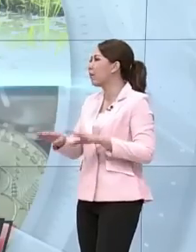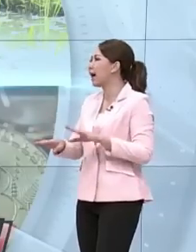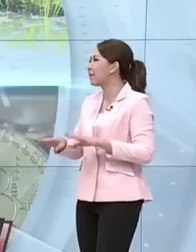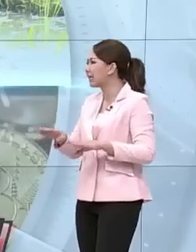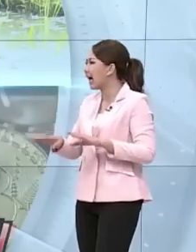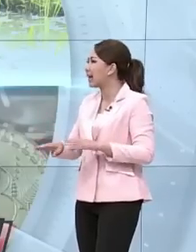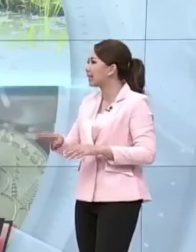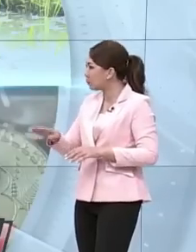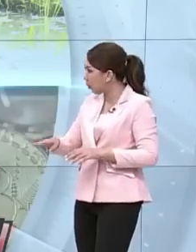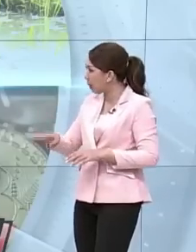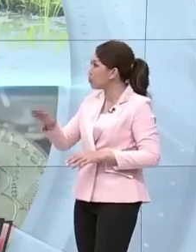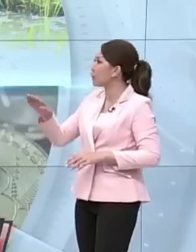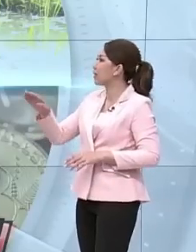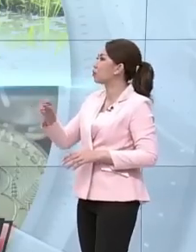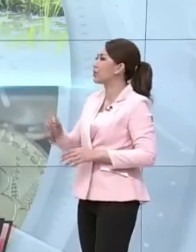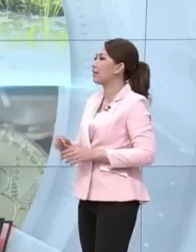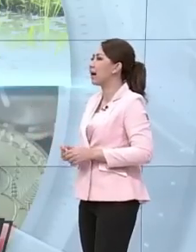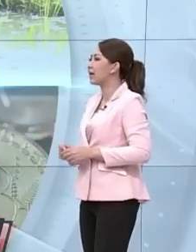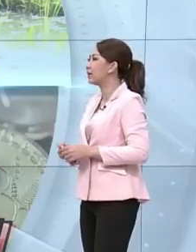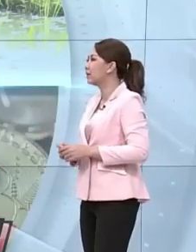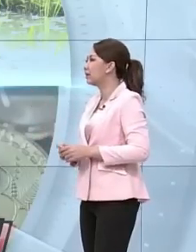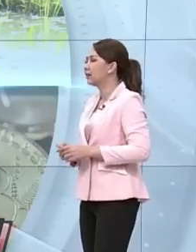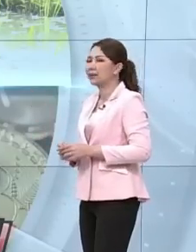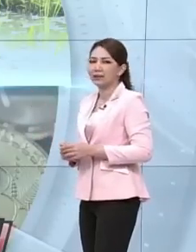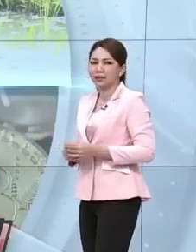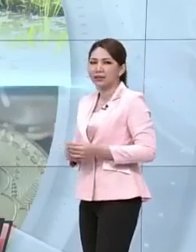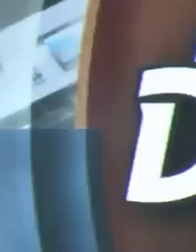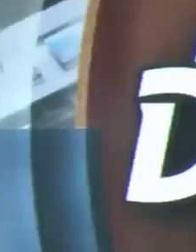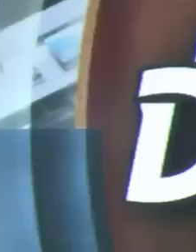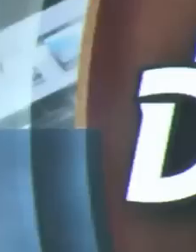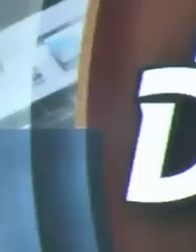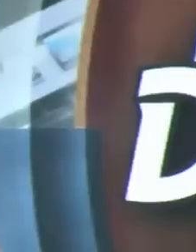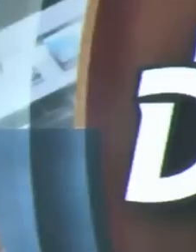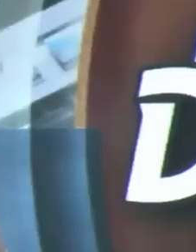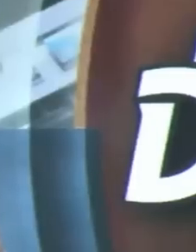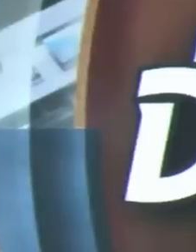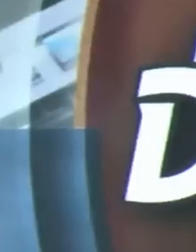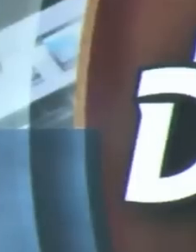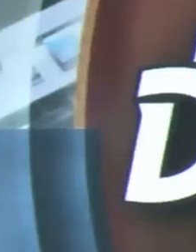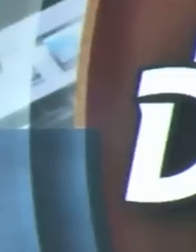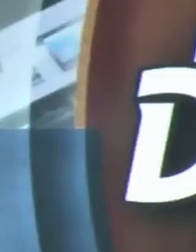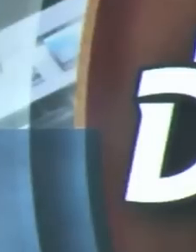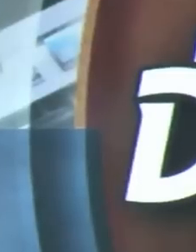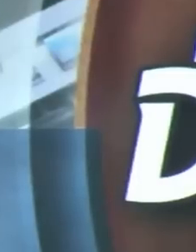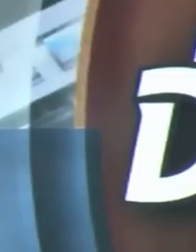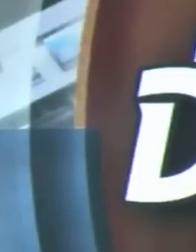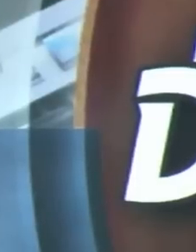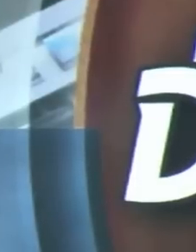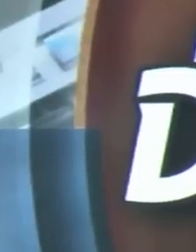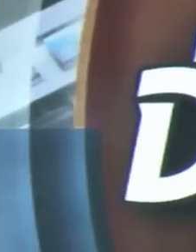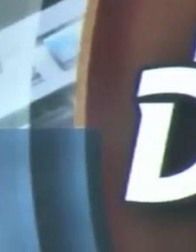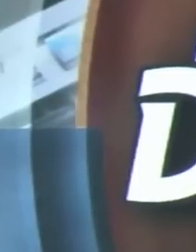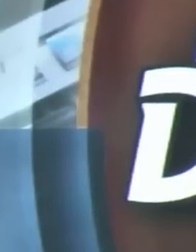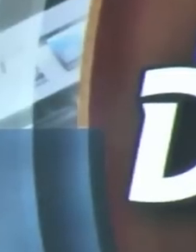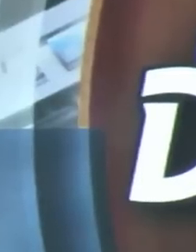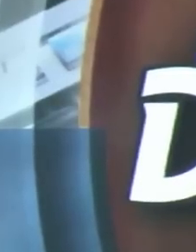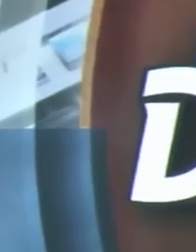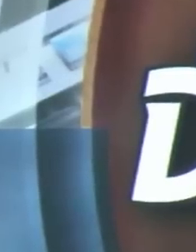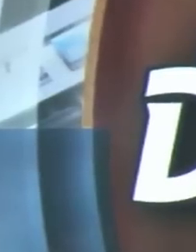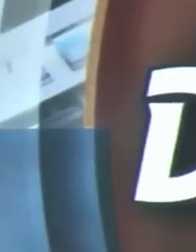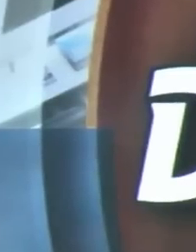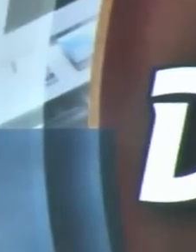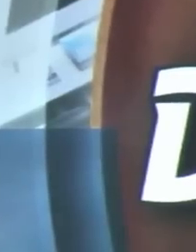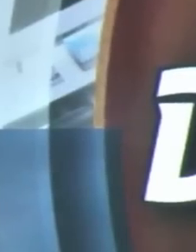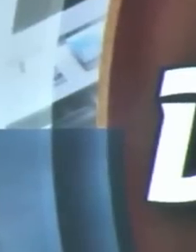โอ้นโยบายมาตรฐานต่ำกว่าความสูงนายกด้วยซ้ำไป คือโอ้แต่คุณเศรษฐาสูง190กว่านะ 92 192ฮะ